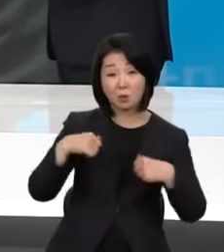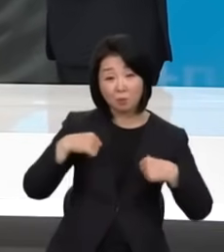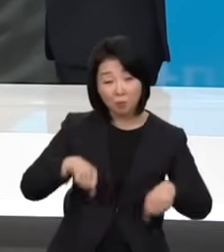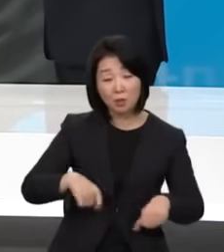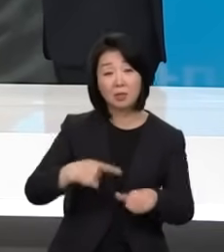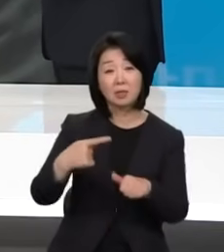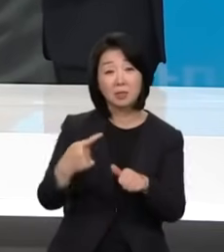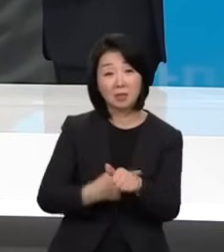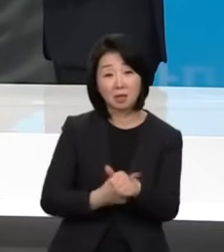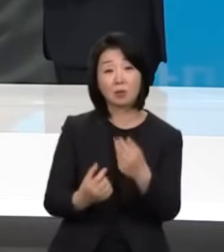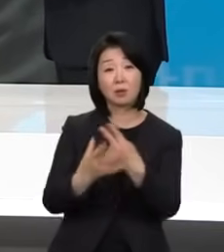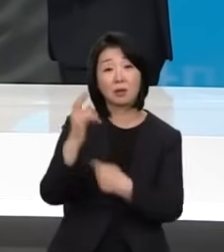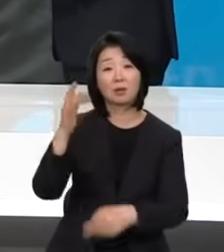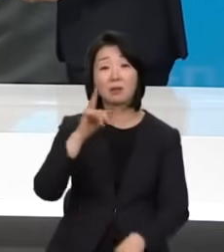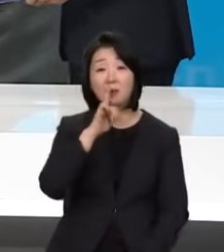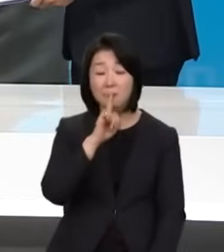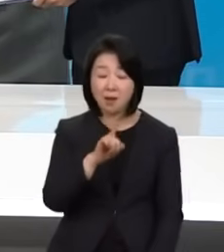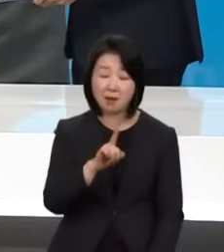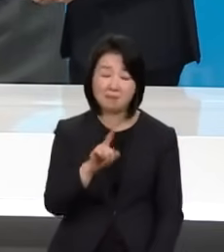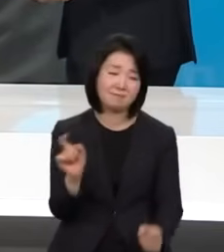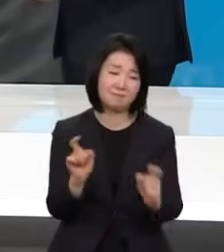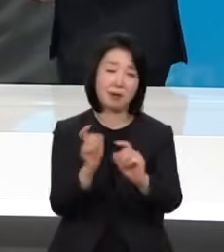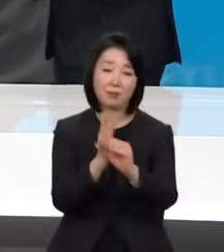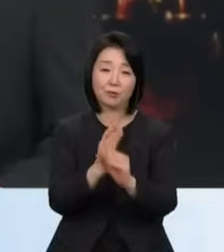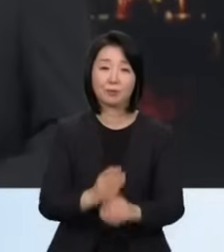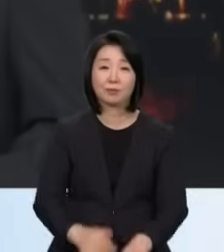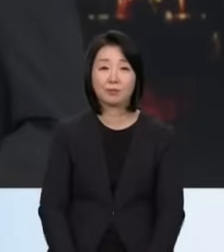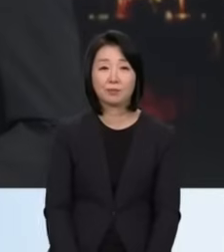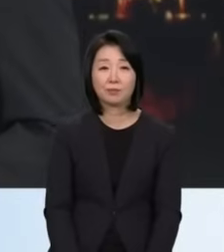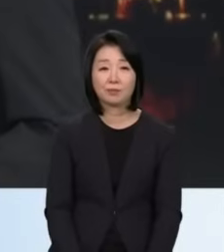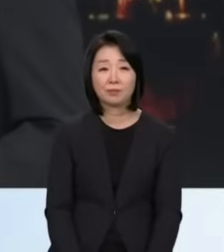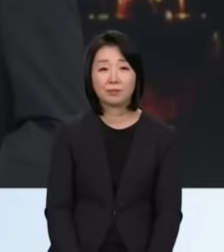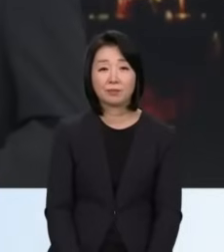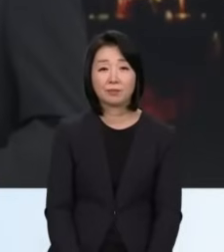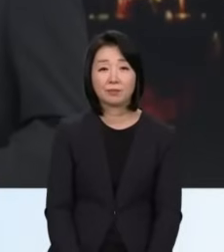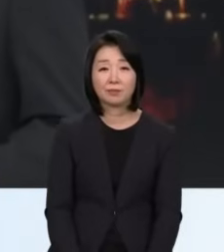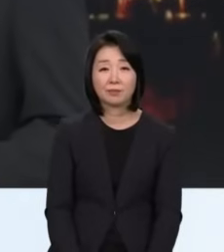자동으로 단일화가 된다라고 신경전을 벌이고 있습니다. 네, 그렇군요. 이게